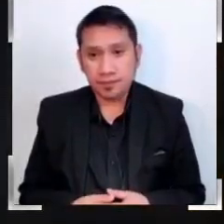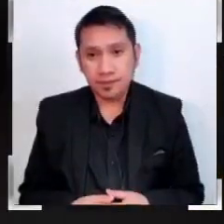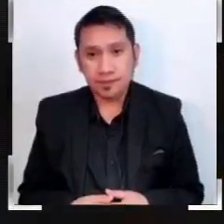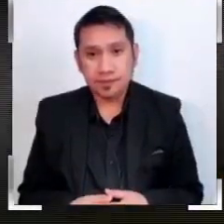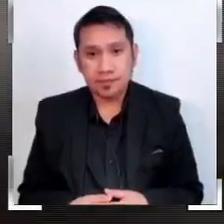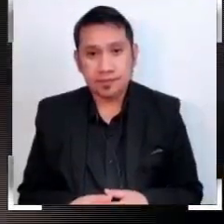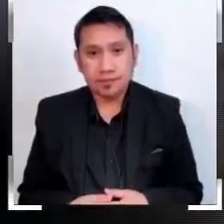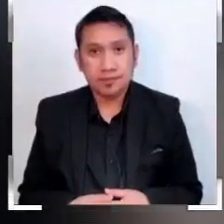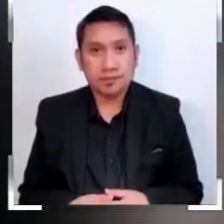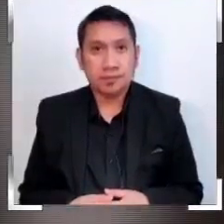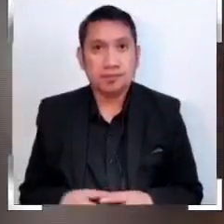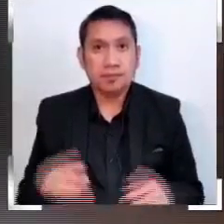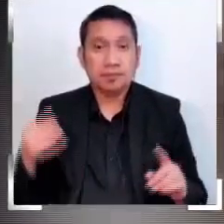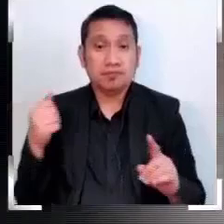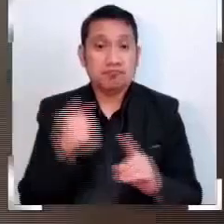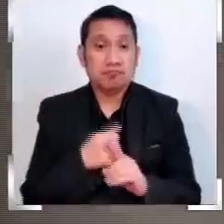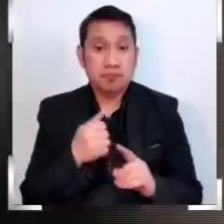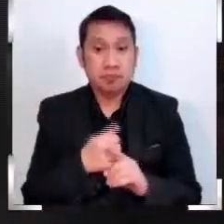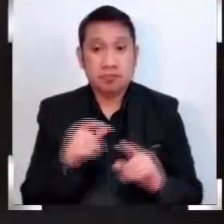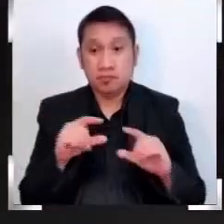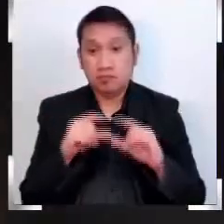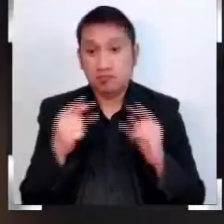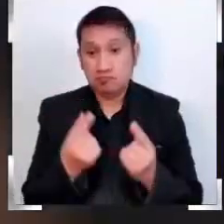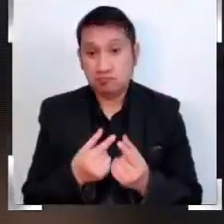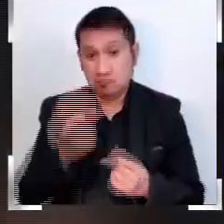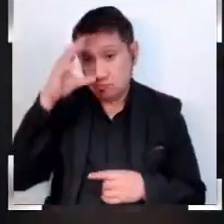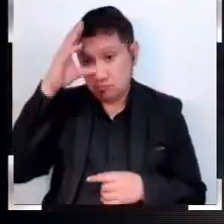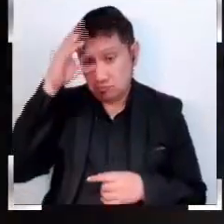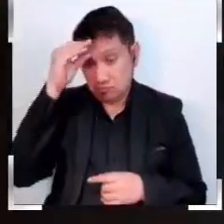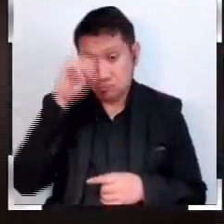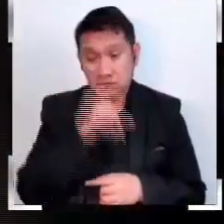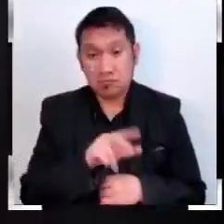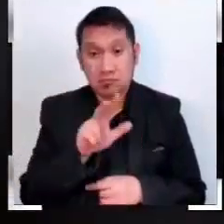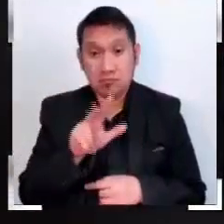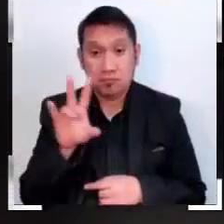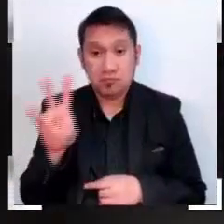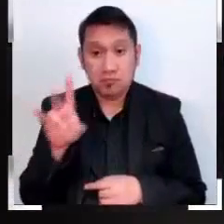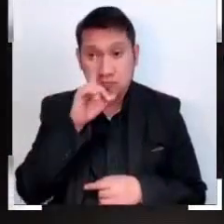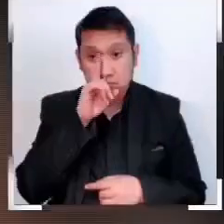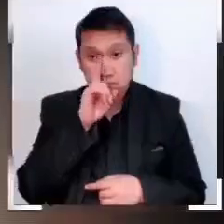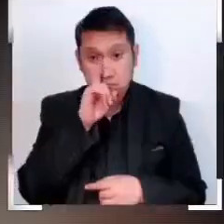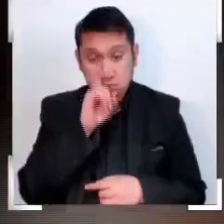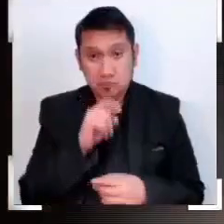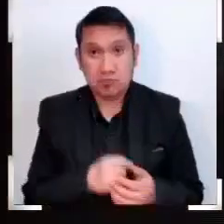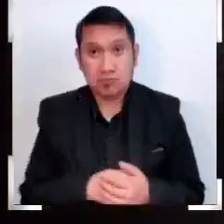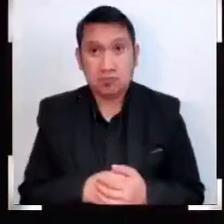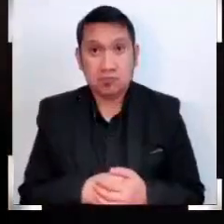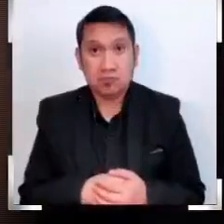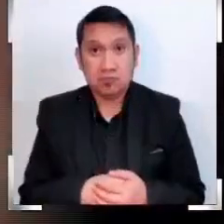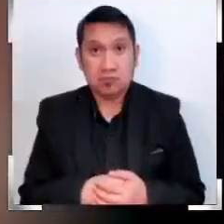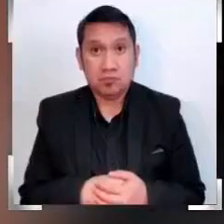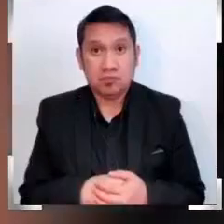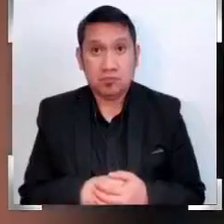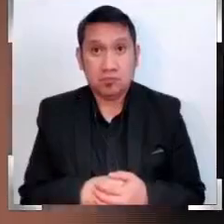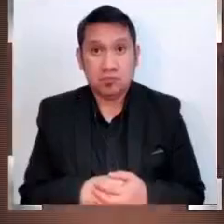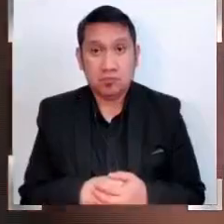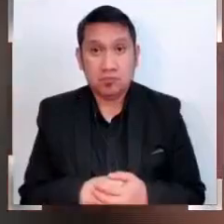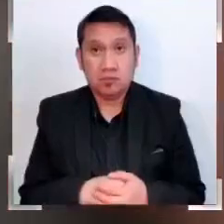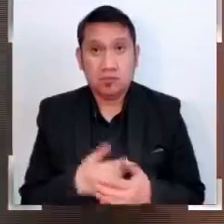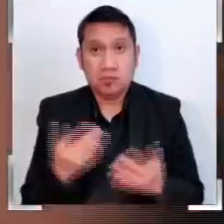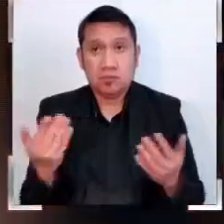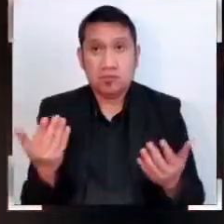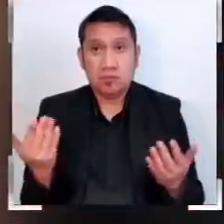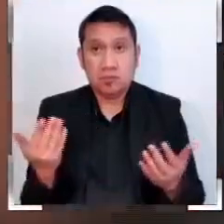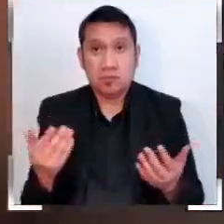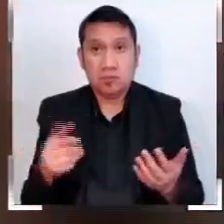Pinagtutulungang bugbugin ng grupo ng kalalakihan itong 37 anyos na biktimang si Jenny Boy Sustento sa Barangay Fatima sa